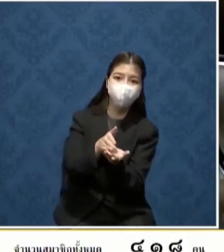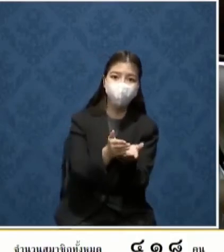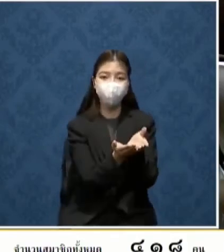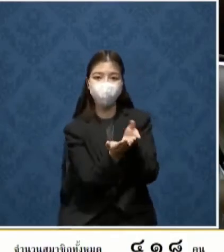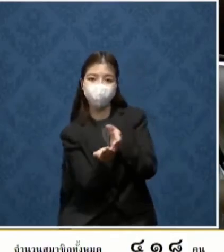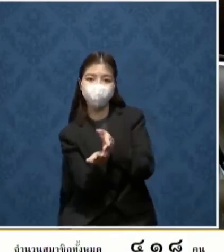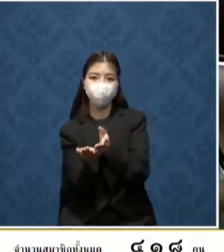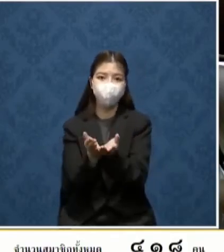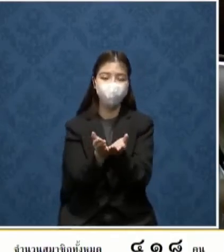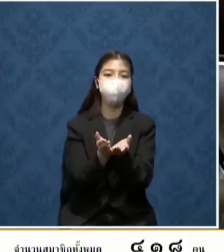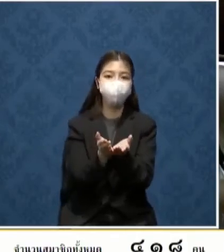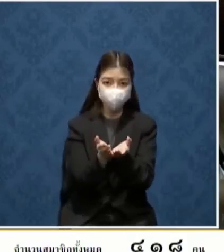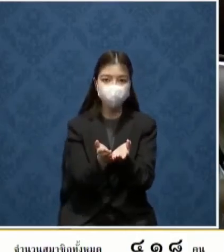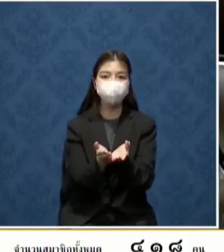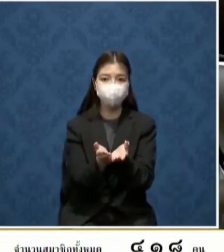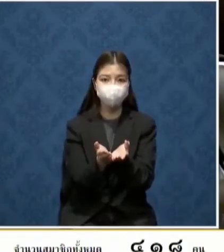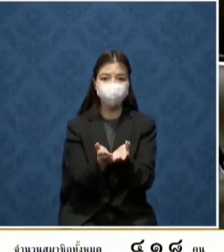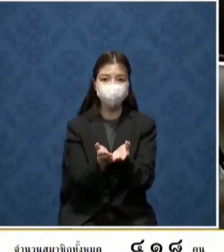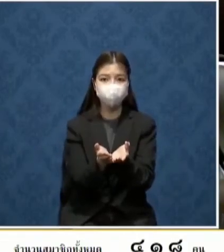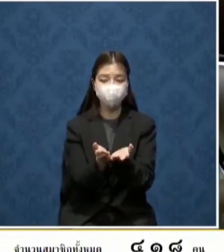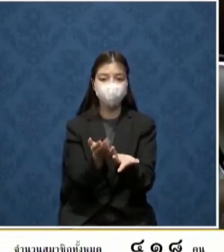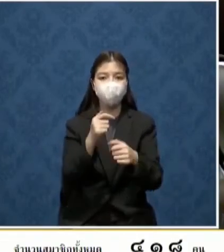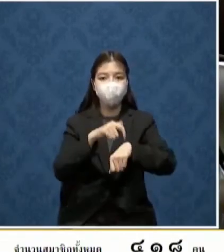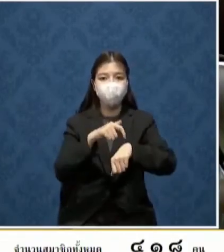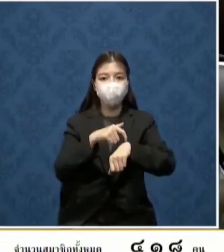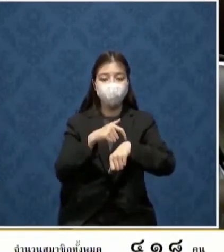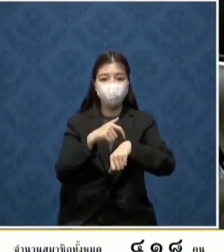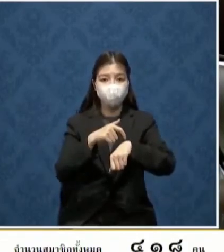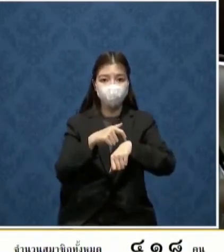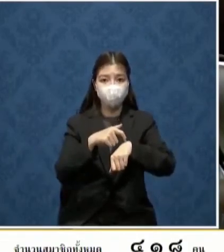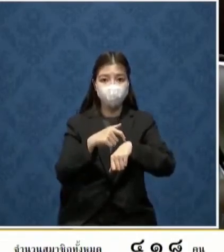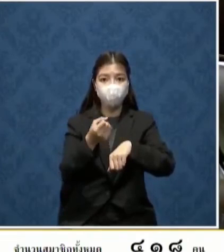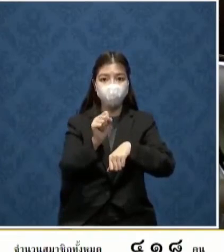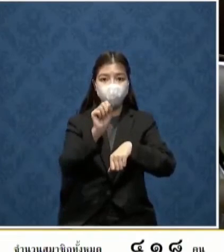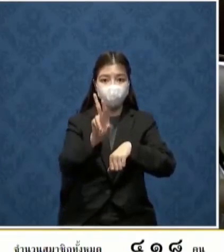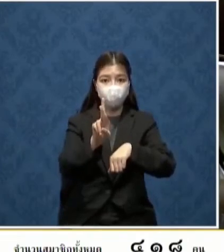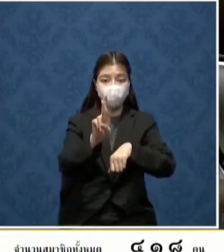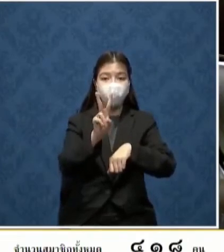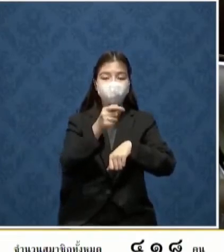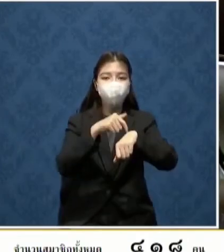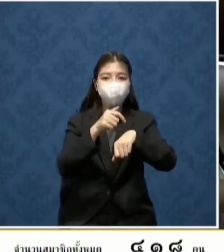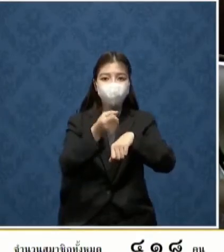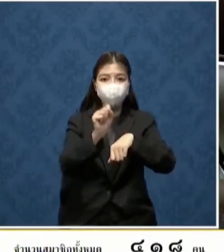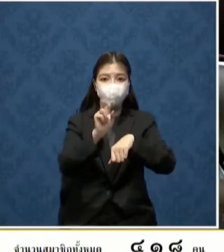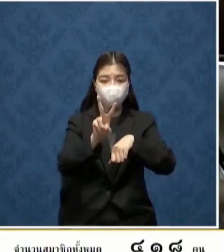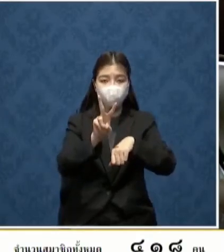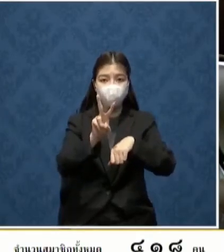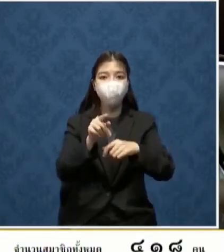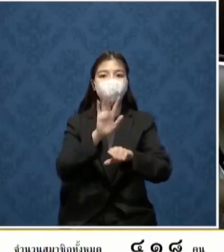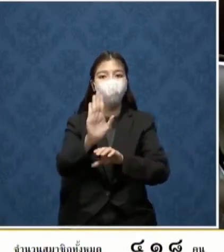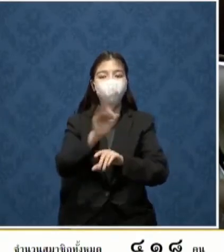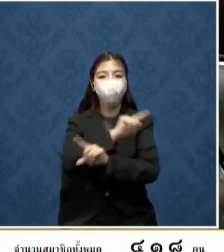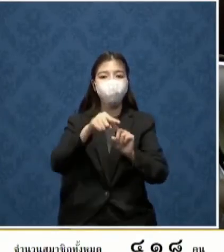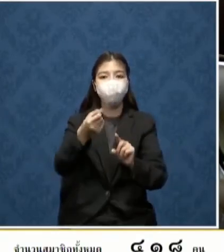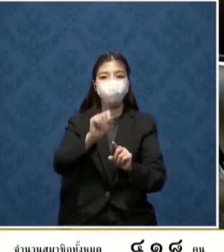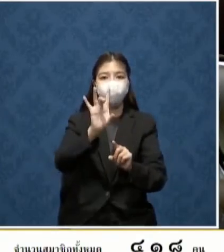อย่างน่ากลัวและในเวลา 12 นาริกา ของวนท 18 แทนที่เรอหลกสุขไทยจะเดินทางเขาไป